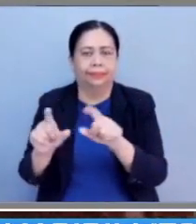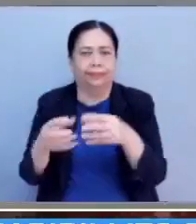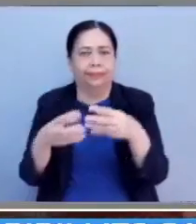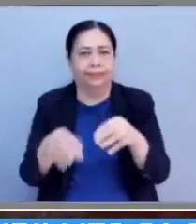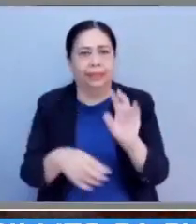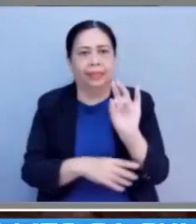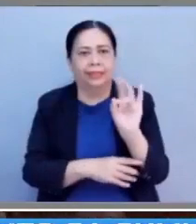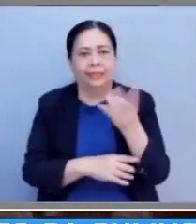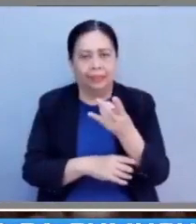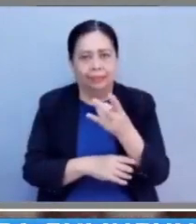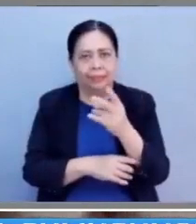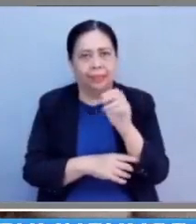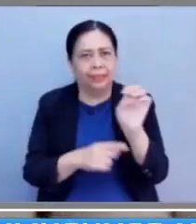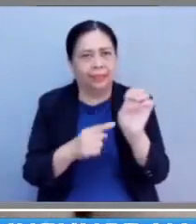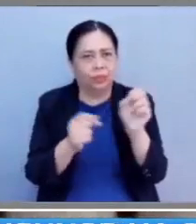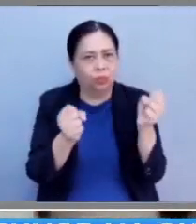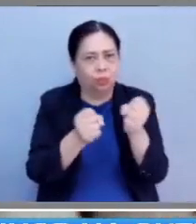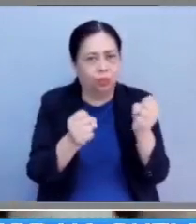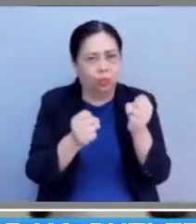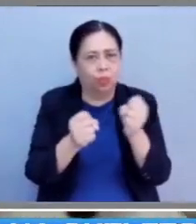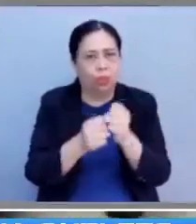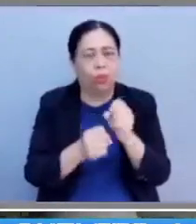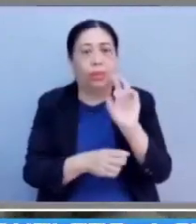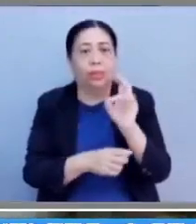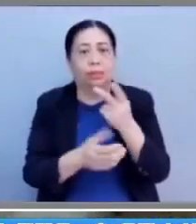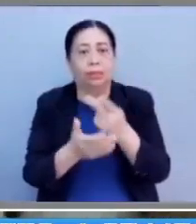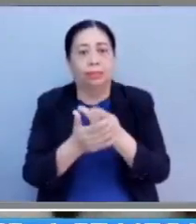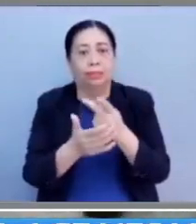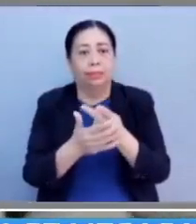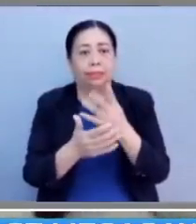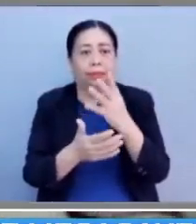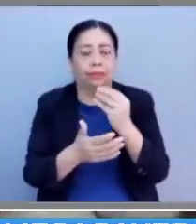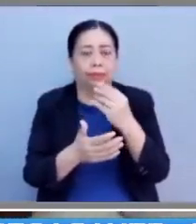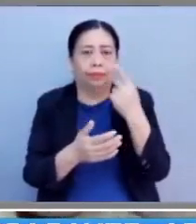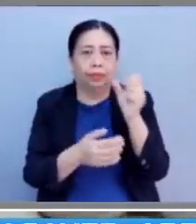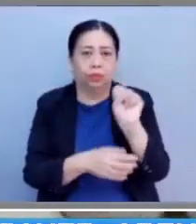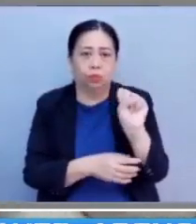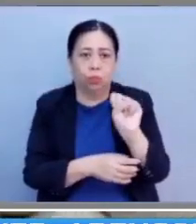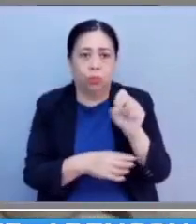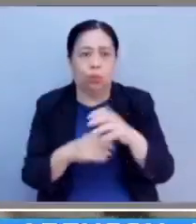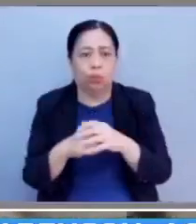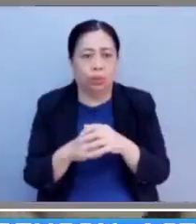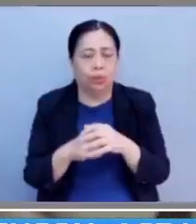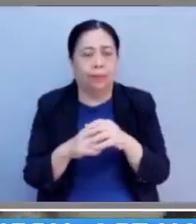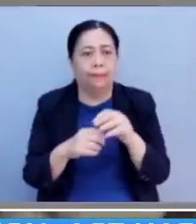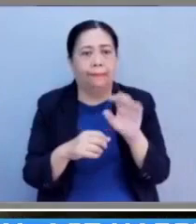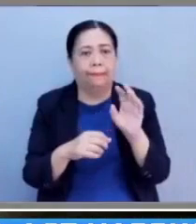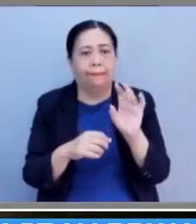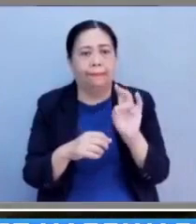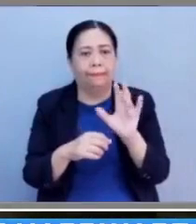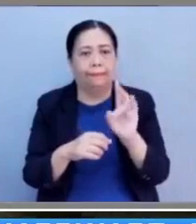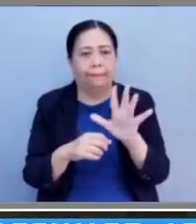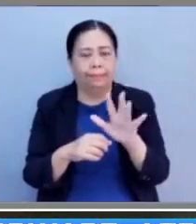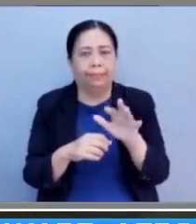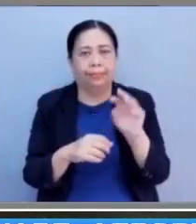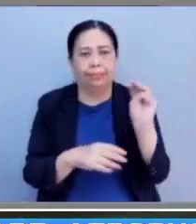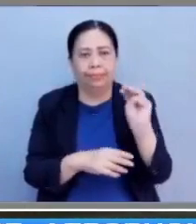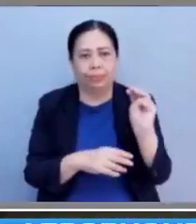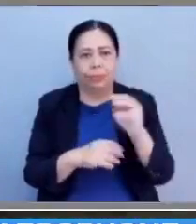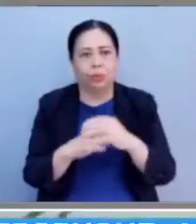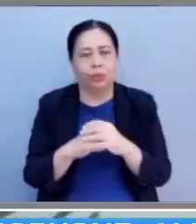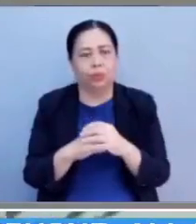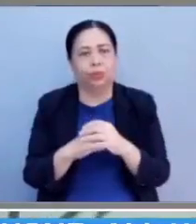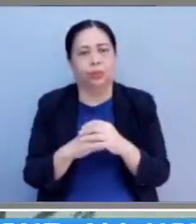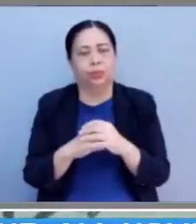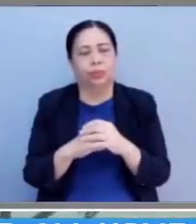kada piraso ang extra small, 7 pesos and 50 centavos naman ang small size, 7 pesos and 75 centavos naman ang medium,